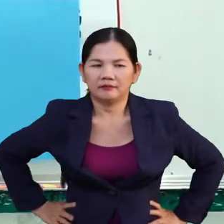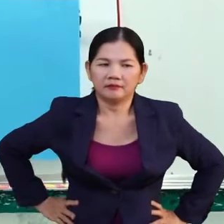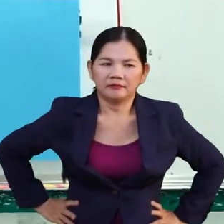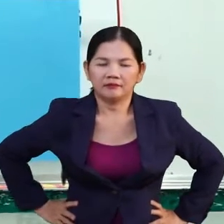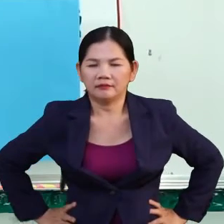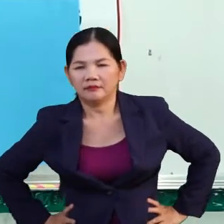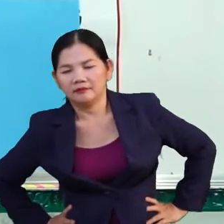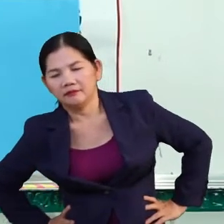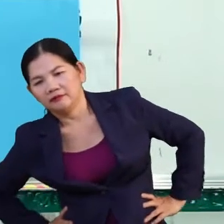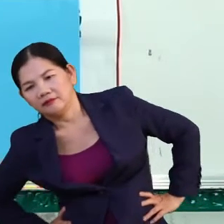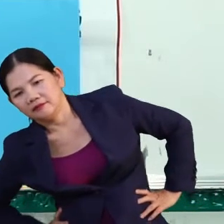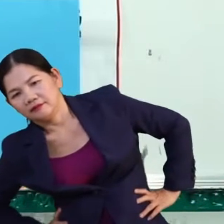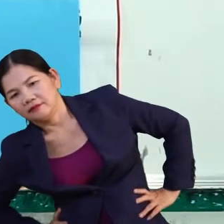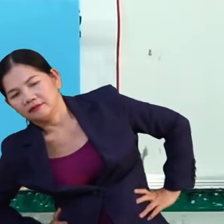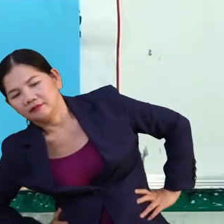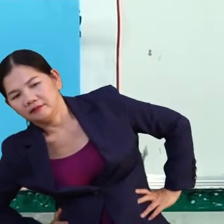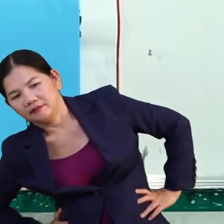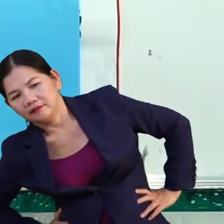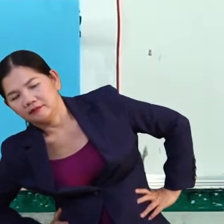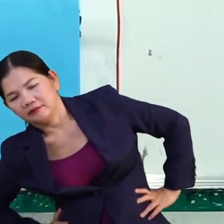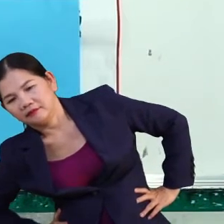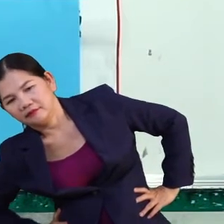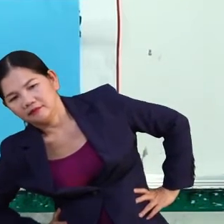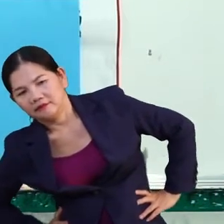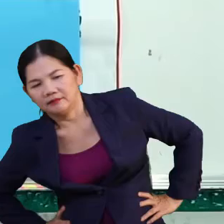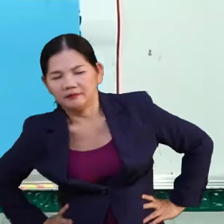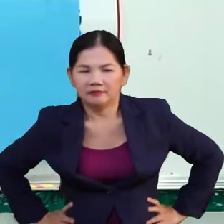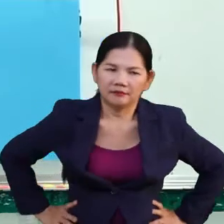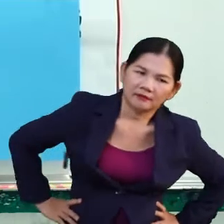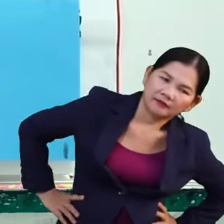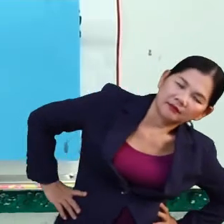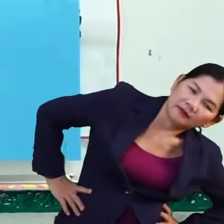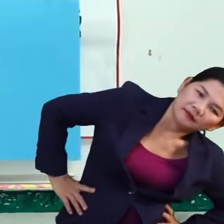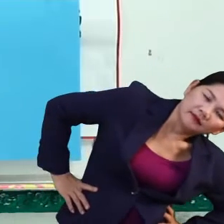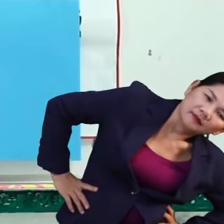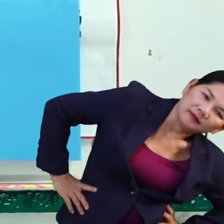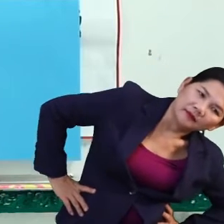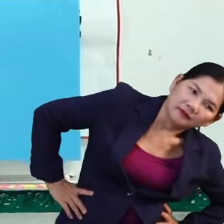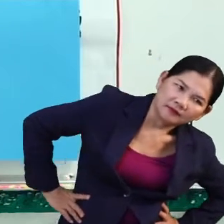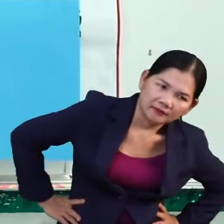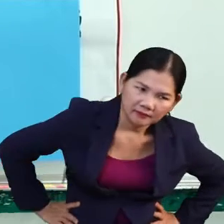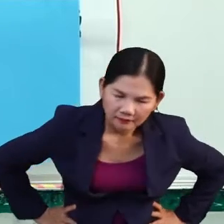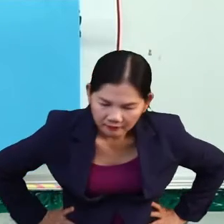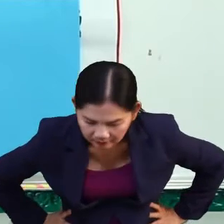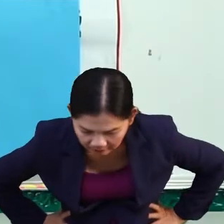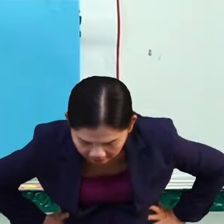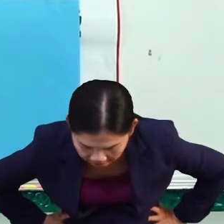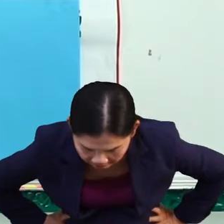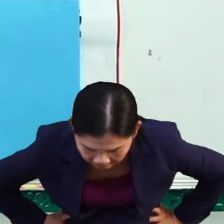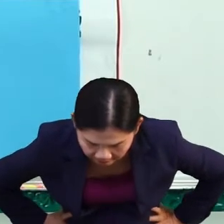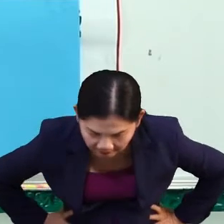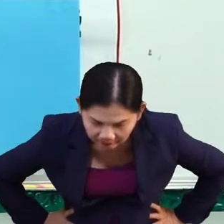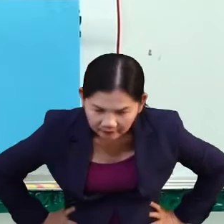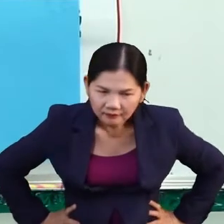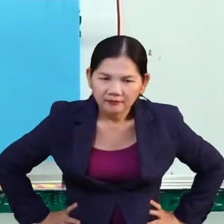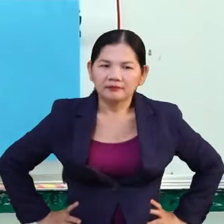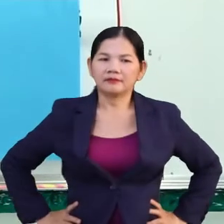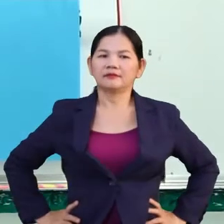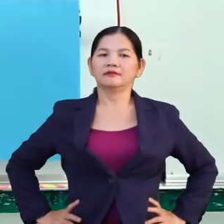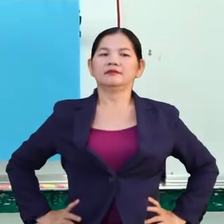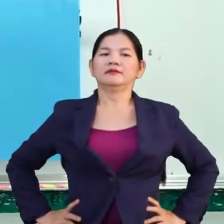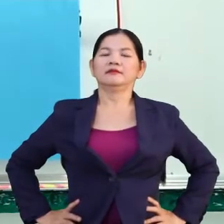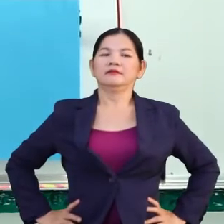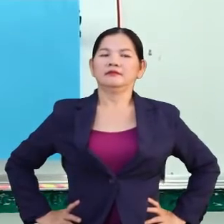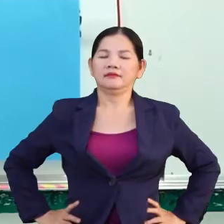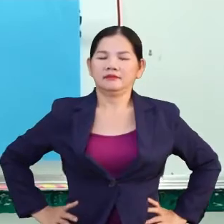ស្ដាំទៅឆ្វេងទៅមុខទៅក្រោយ